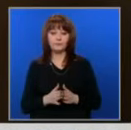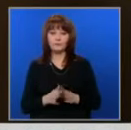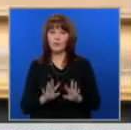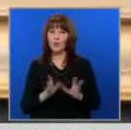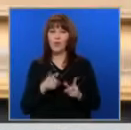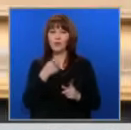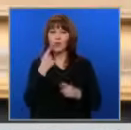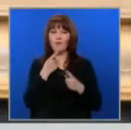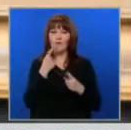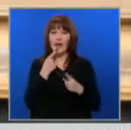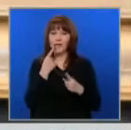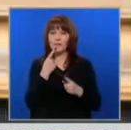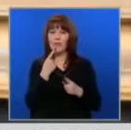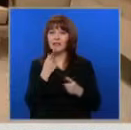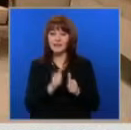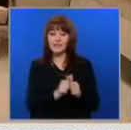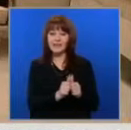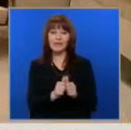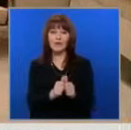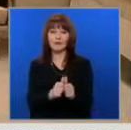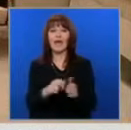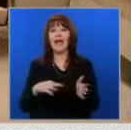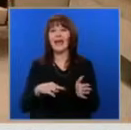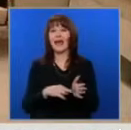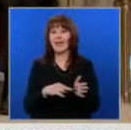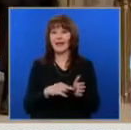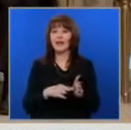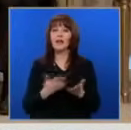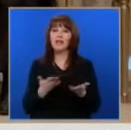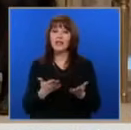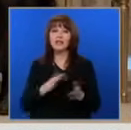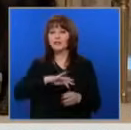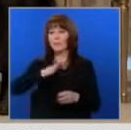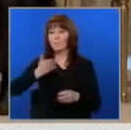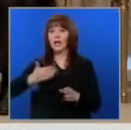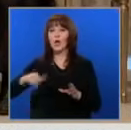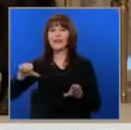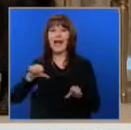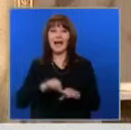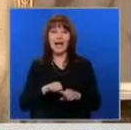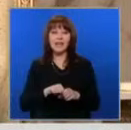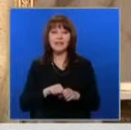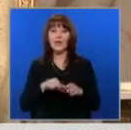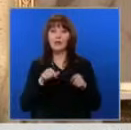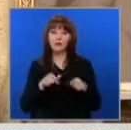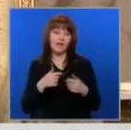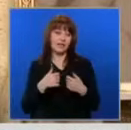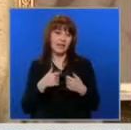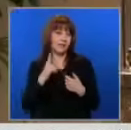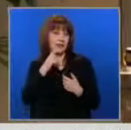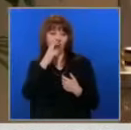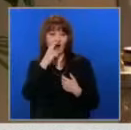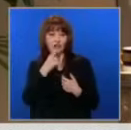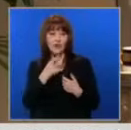Когато говорим за меморандума за сътрудничество в областта на енергетиката и в частност природният газ, е очевидно, че за нас е от съществено